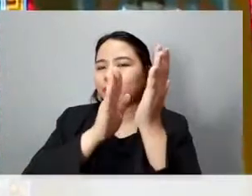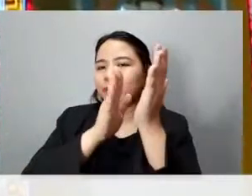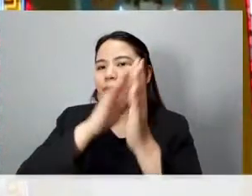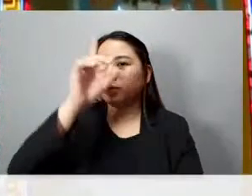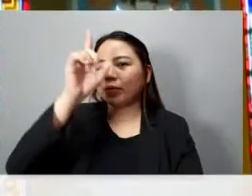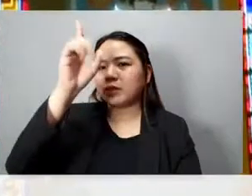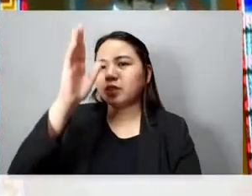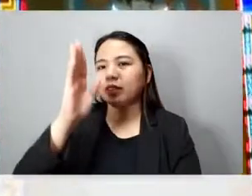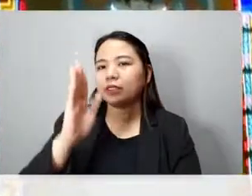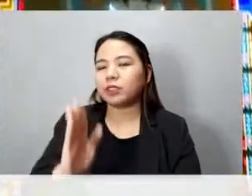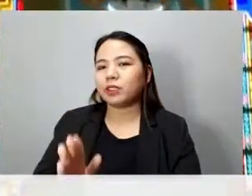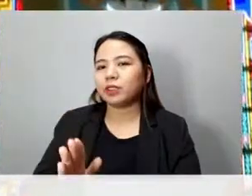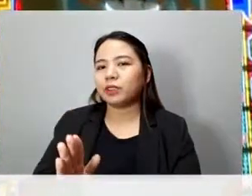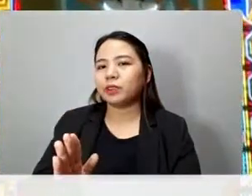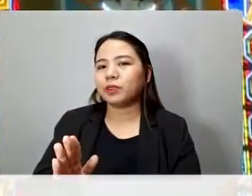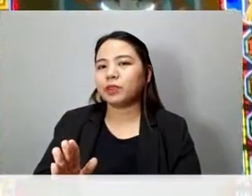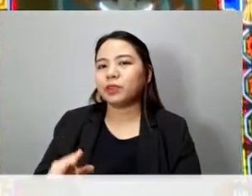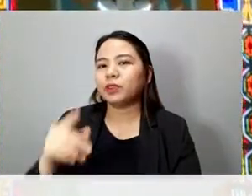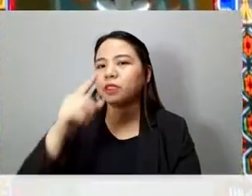Papuri sa